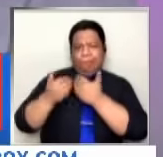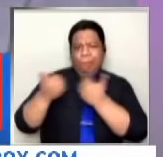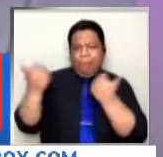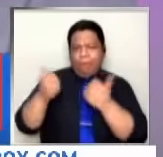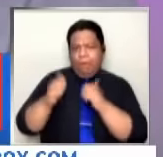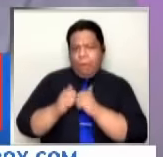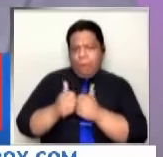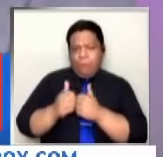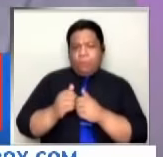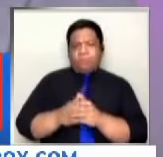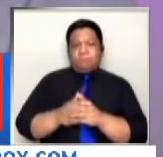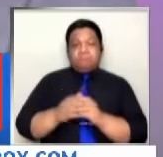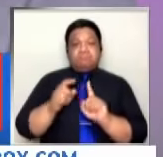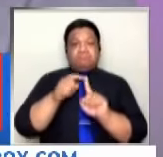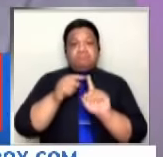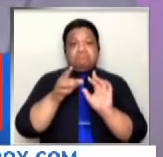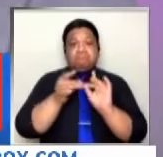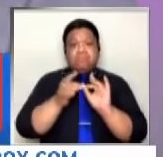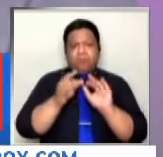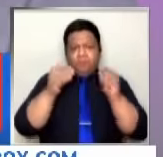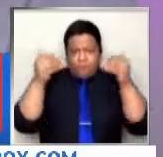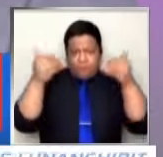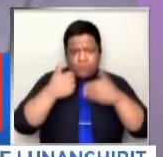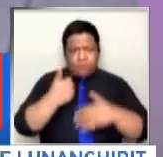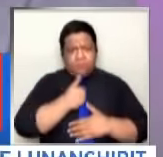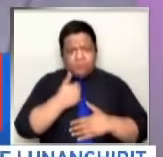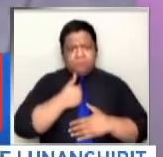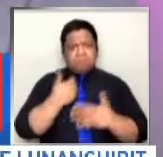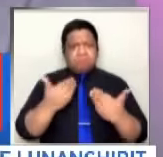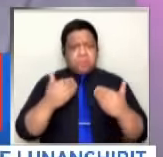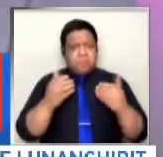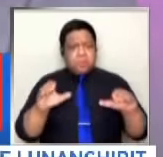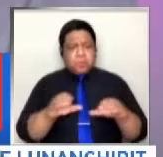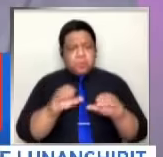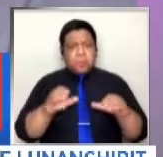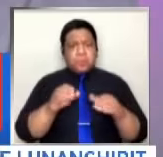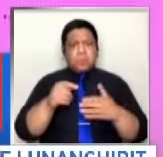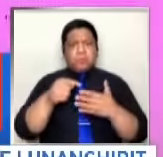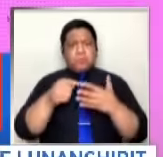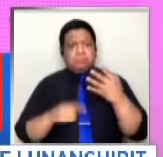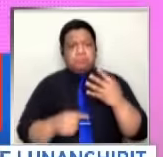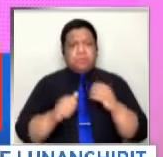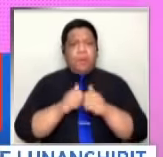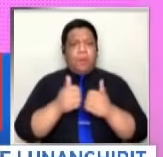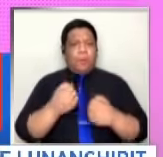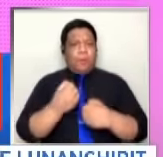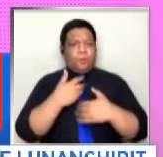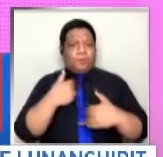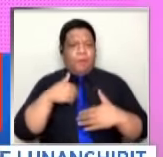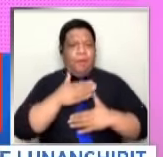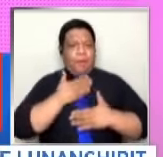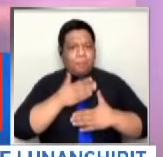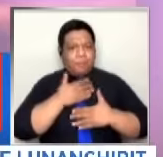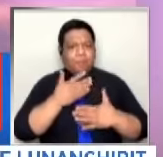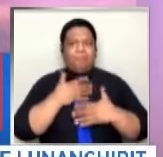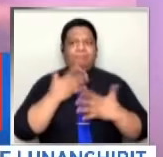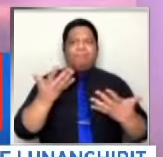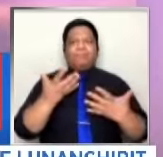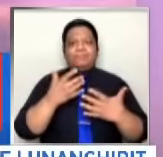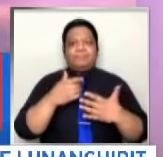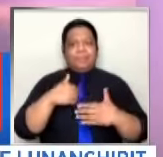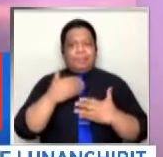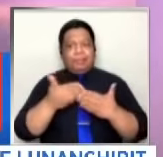Mag-focus ka sa sarili mo. Gumawa ka ng mga bagay na nagpapasaya sa'yo, tsaka mga bagay na hindi mo pa natatry